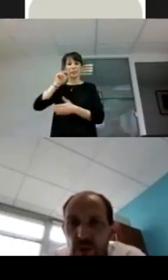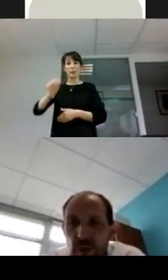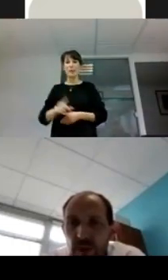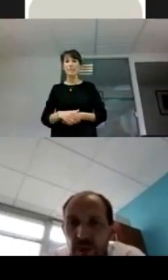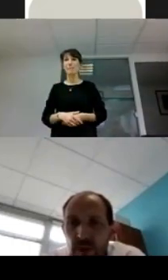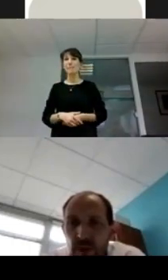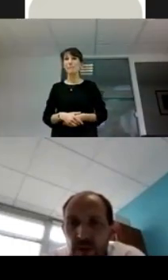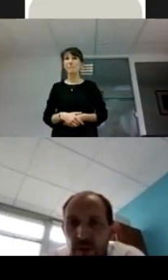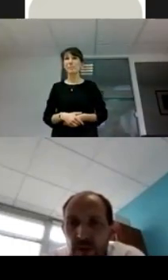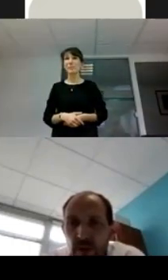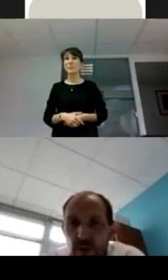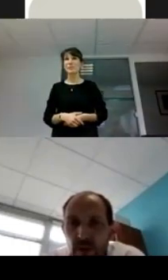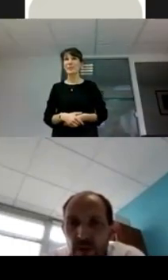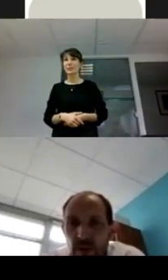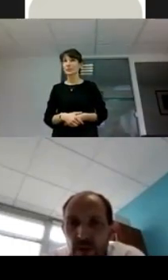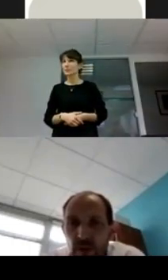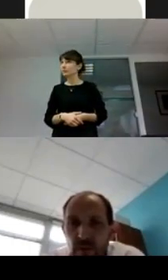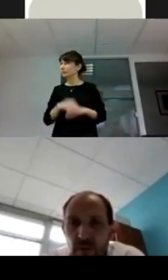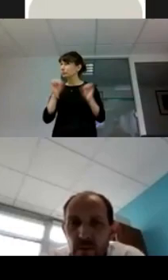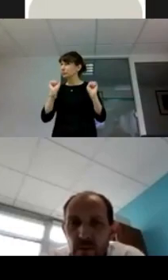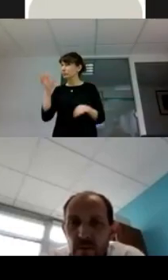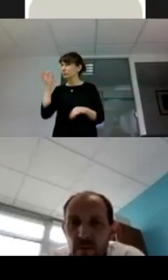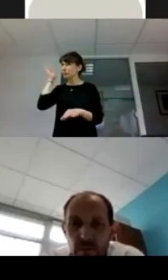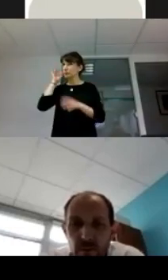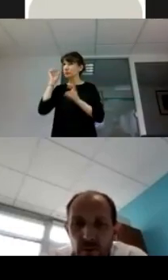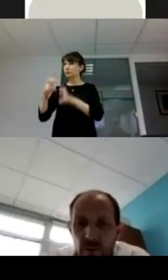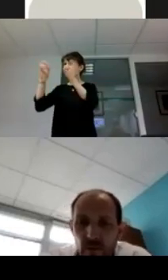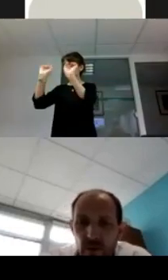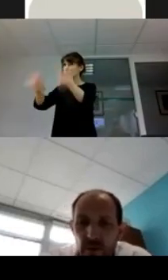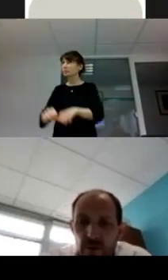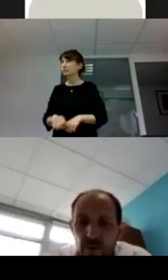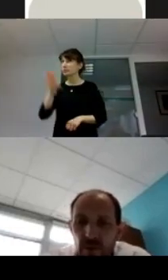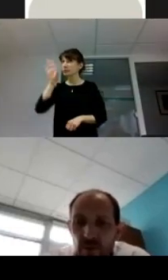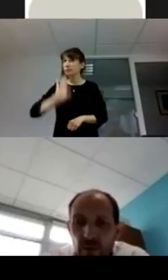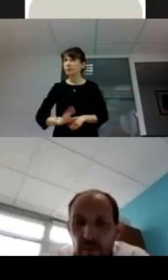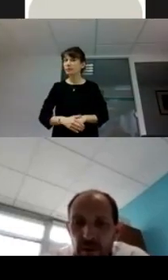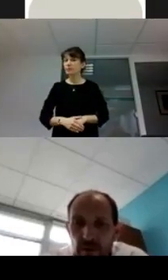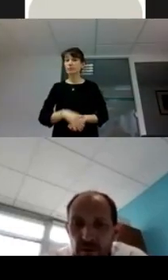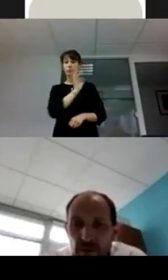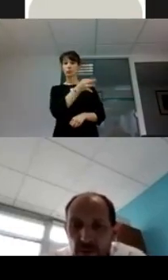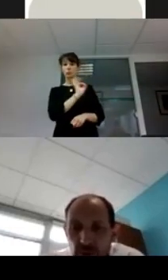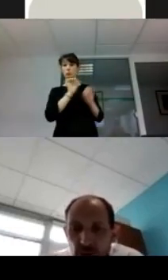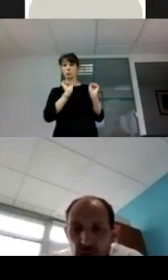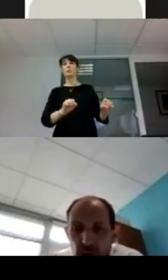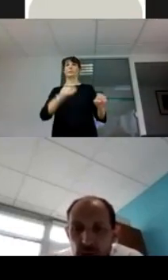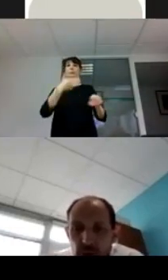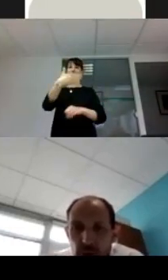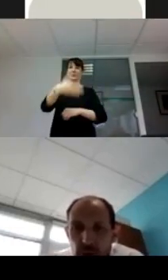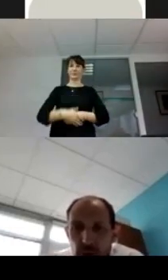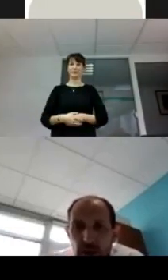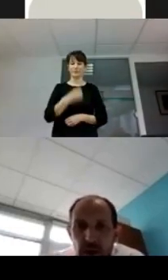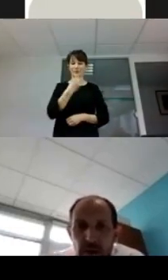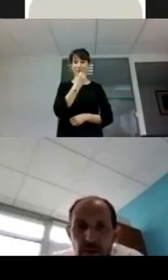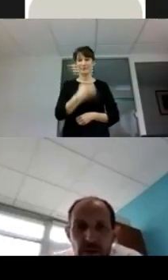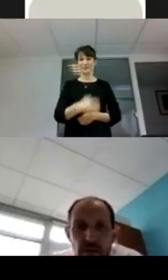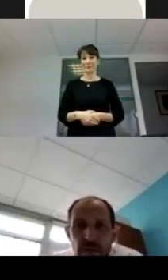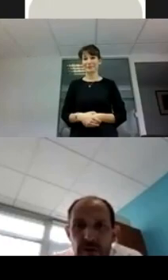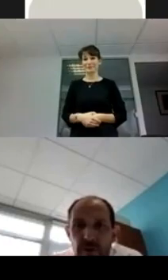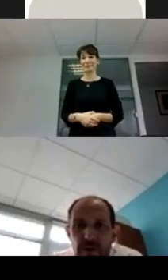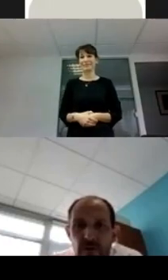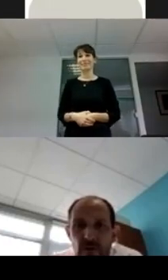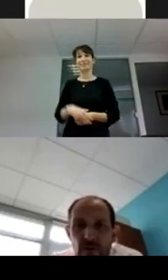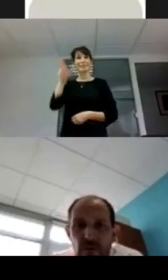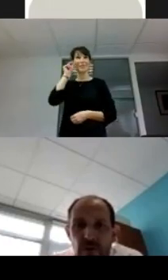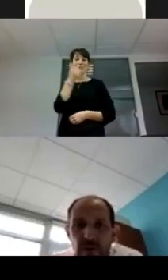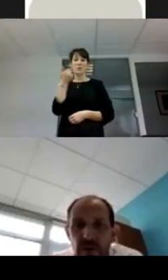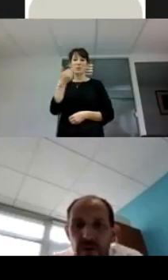Mais vous ne le voyez pas. Pour nous, on l'entend. Est-ce que tu peux monter le son, toi? Ouais, je peux monter le